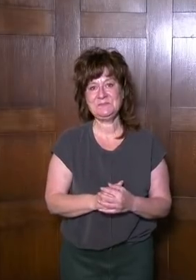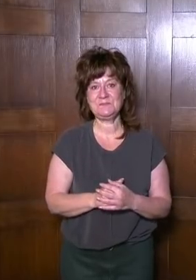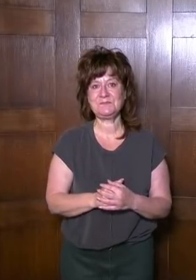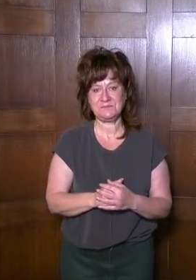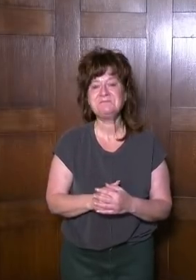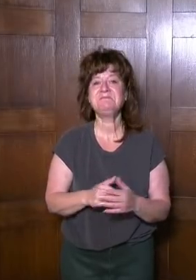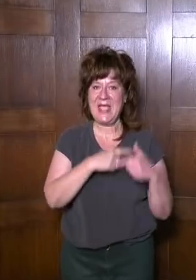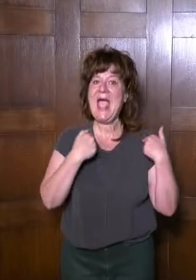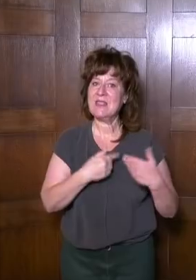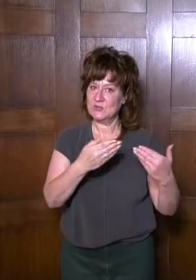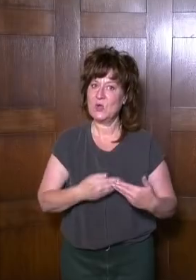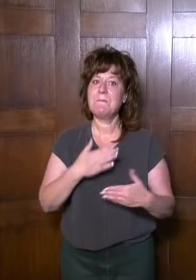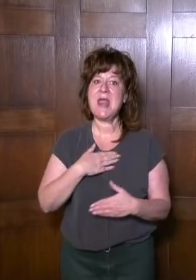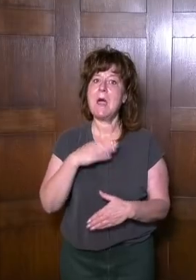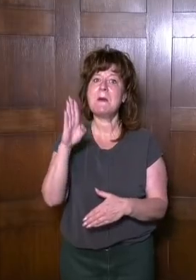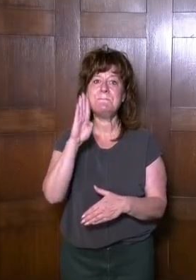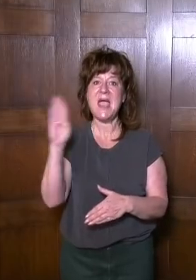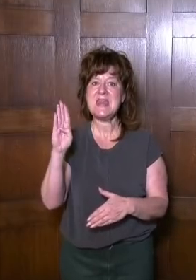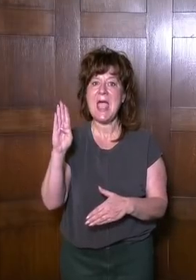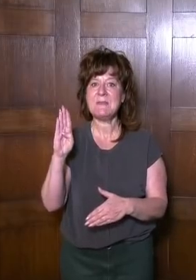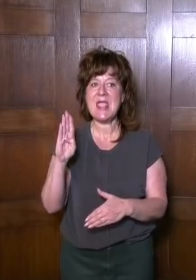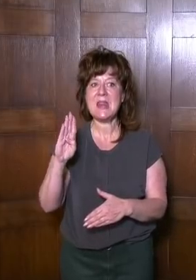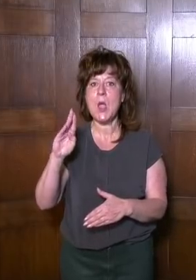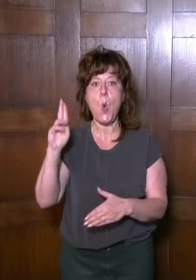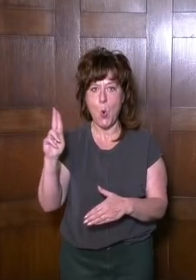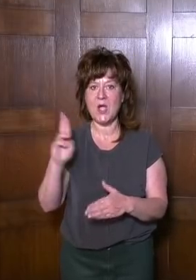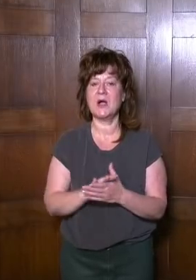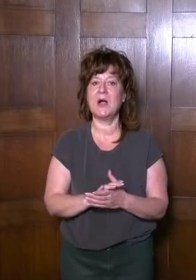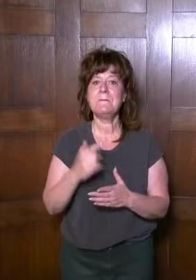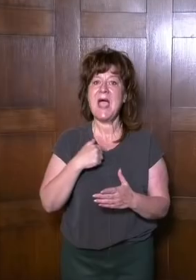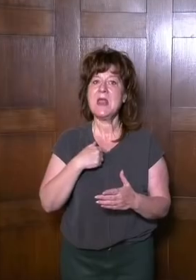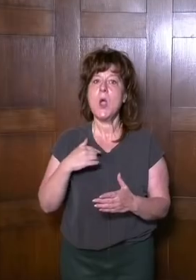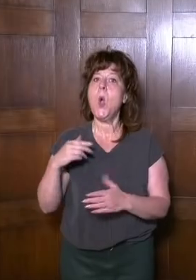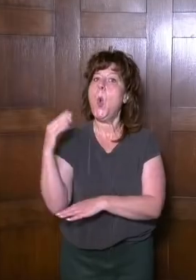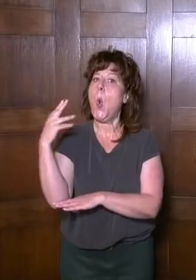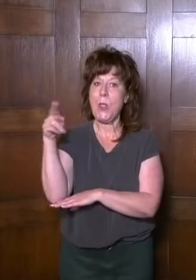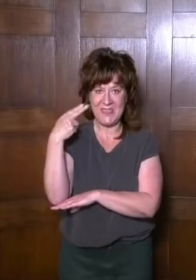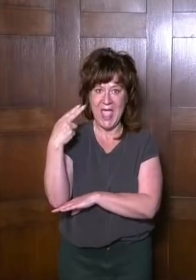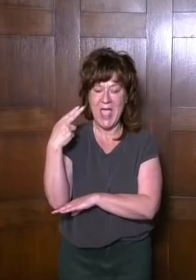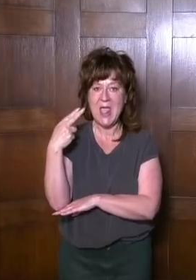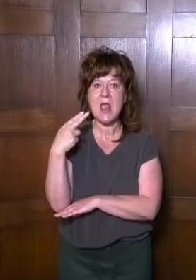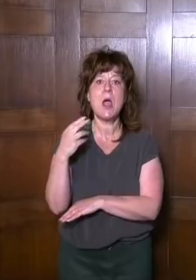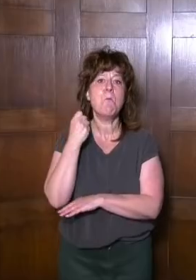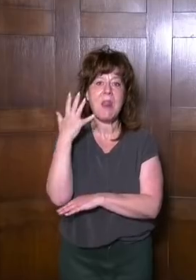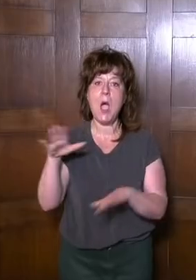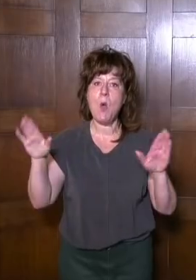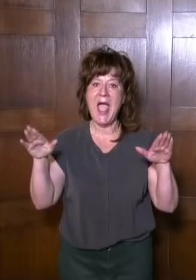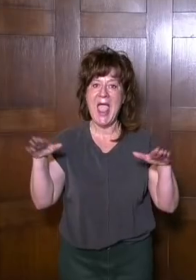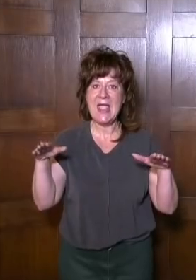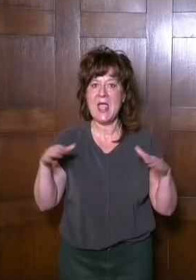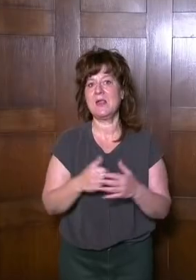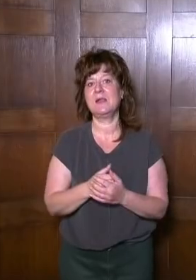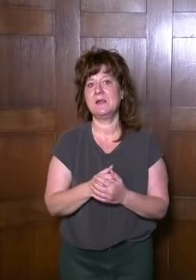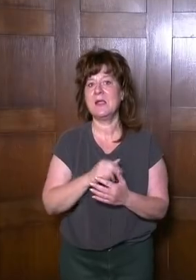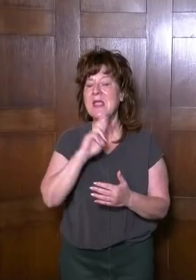Ja, herzlich willkommen. Mein Name ist Benjamin Unger. Ich bin Inhaber des Hotel Blauer Engel in Aue. Ist auch eine schöne